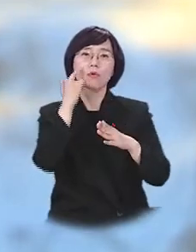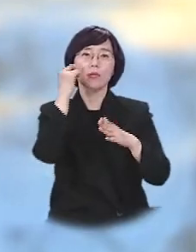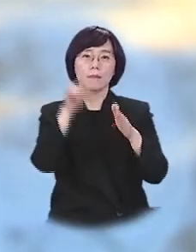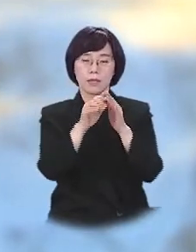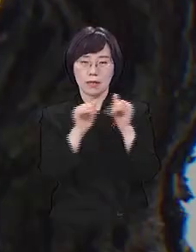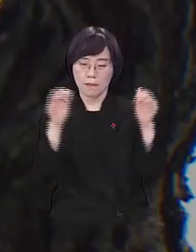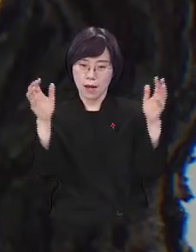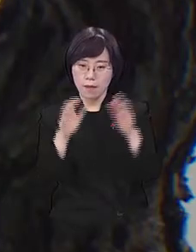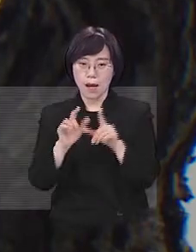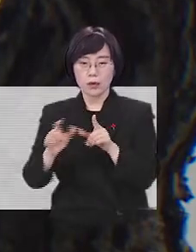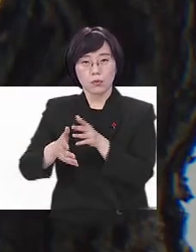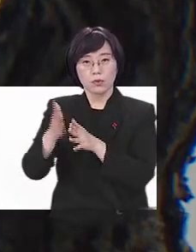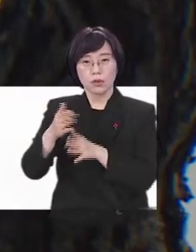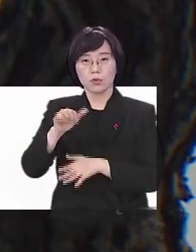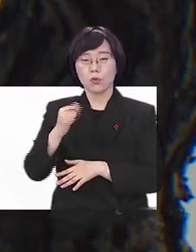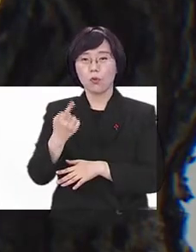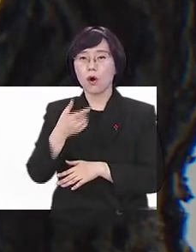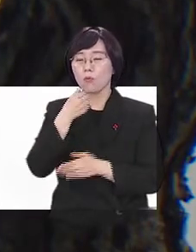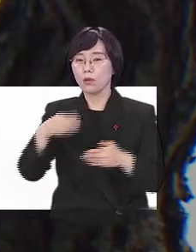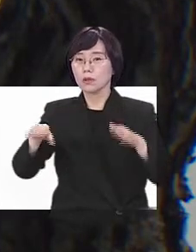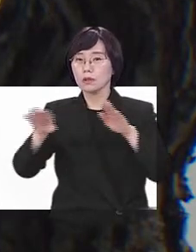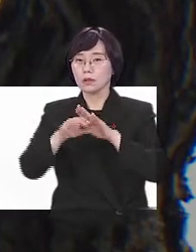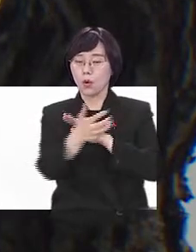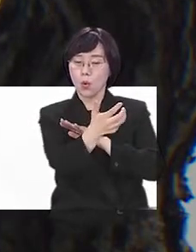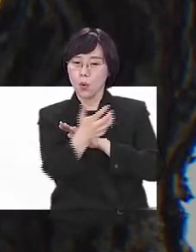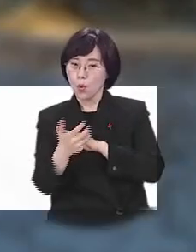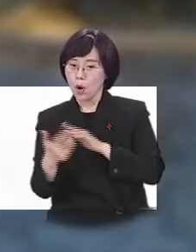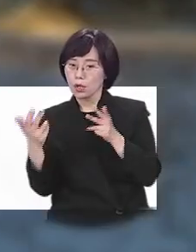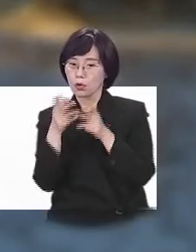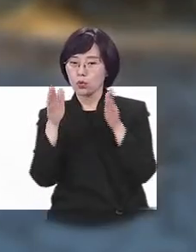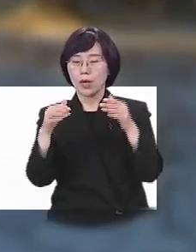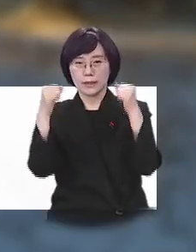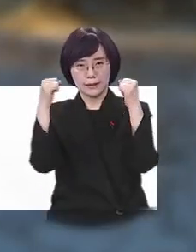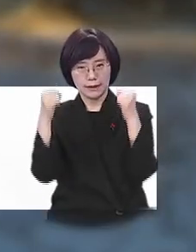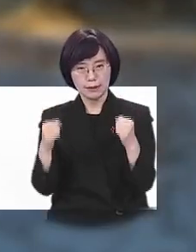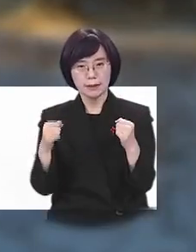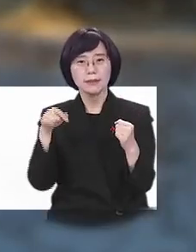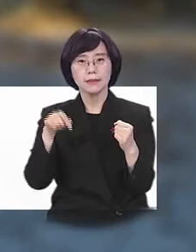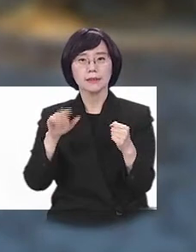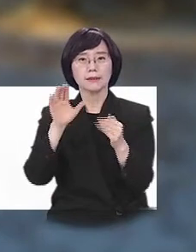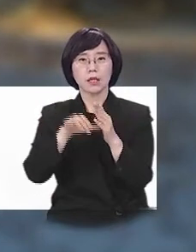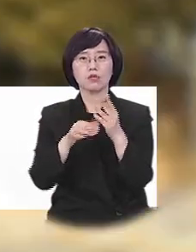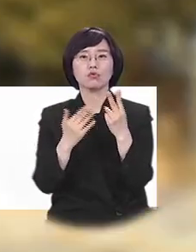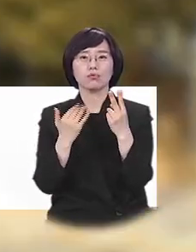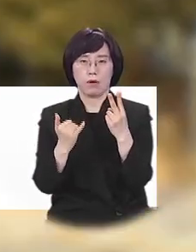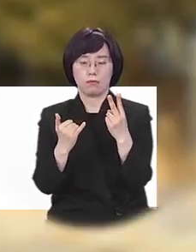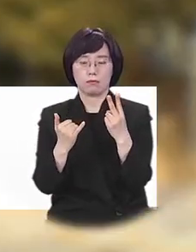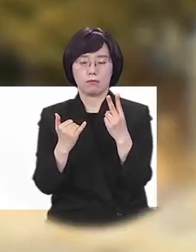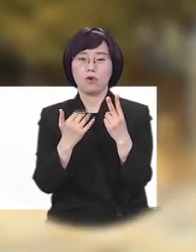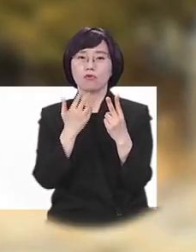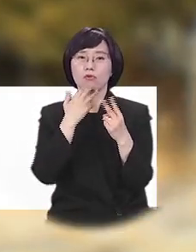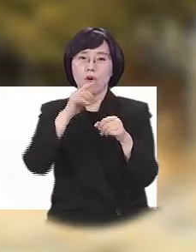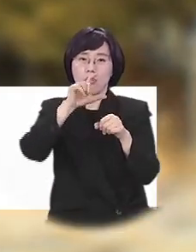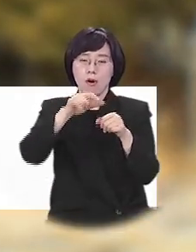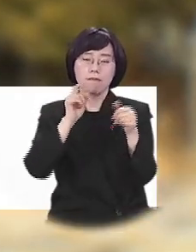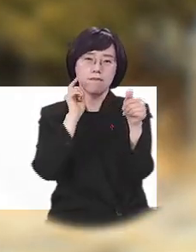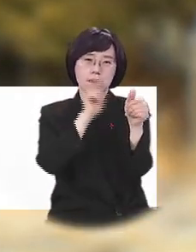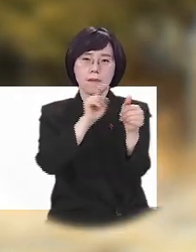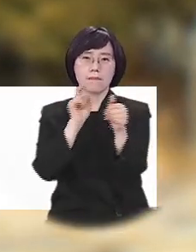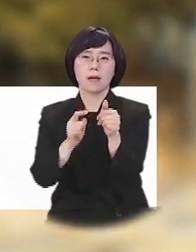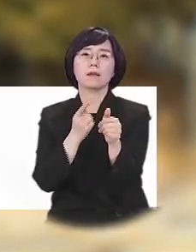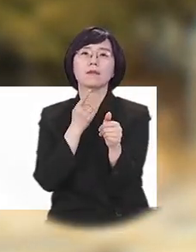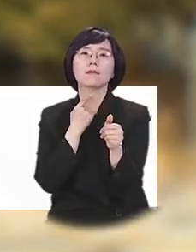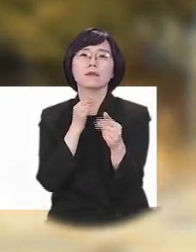교인이 안동시 노화동 복지시설에 일주일가량 머물렀는데 2명 모두 서울과 경기도에서